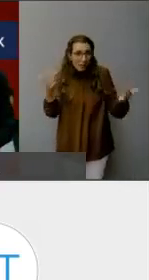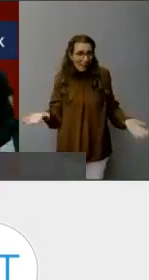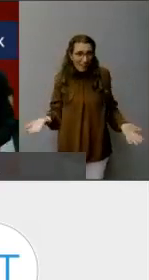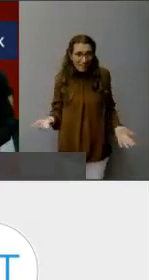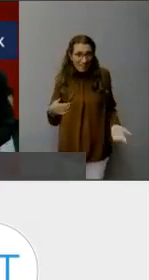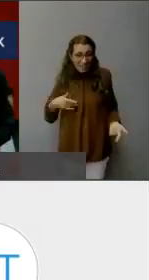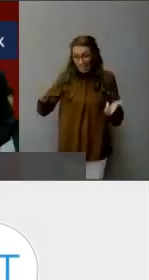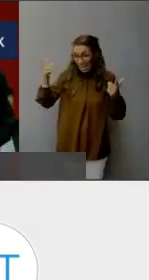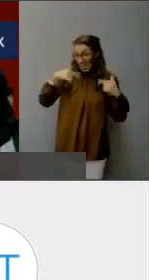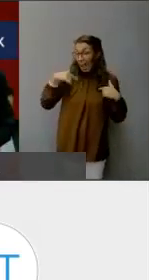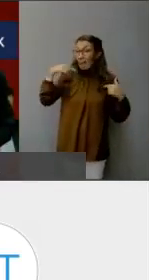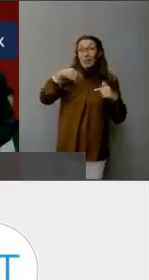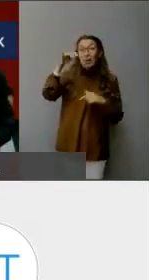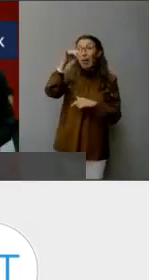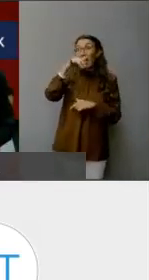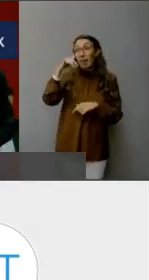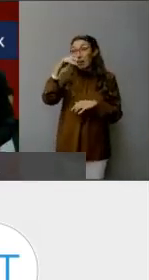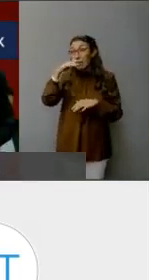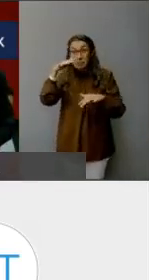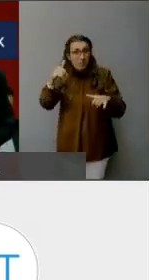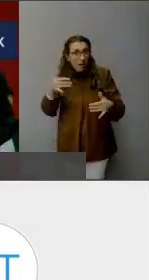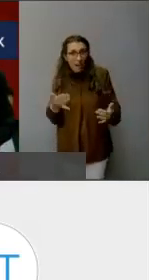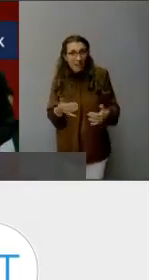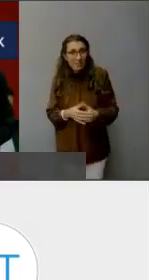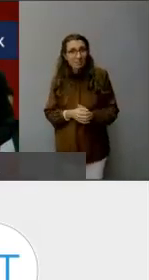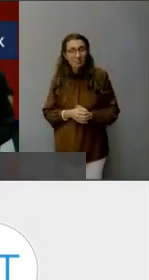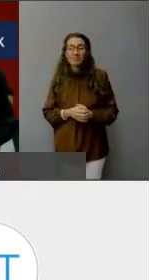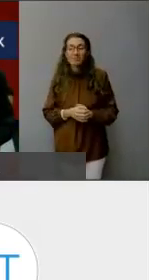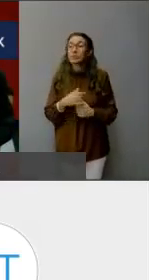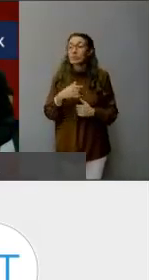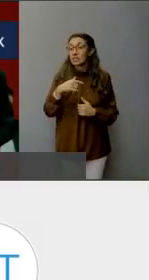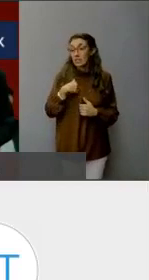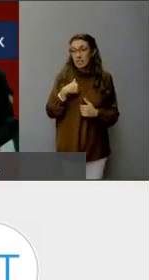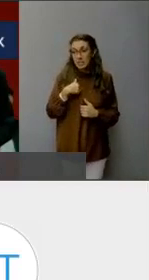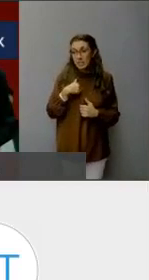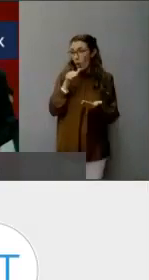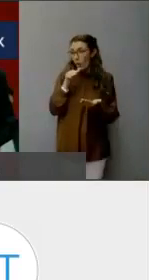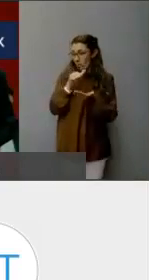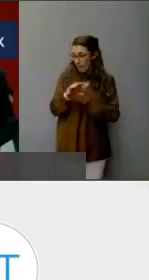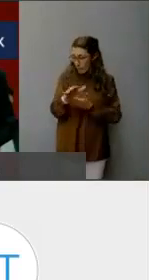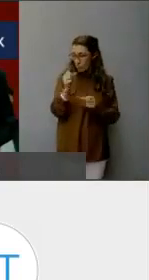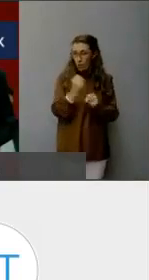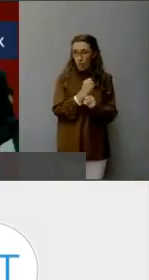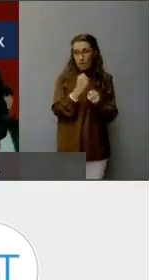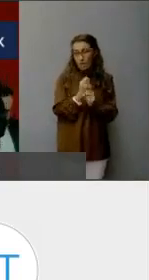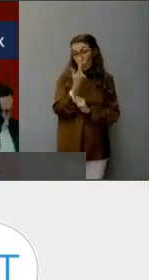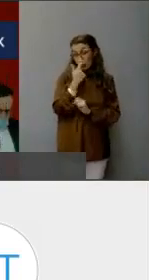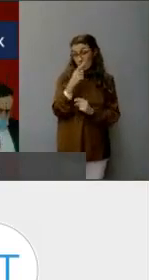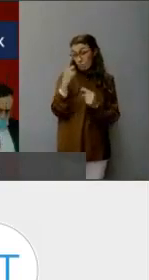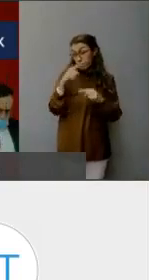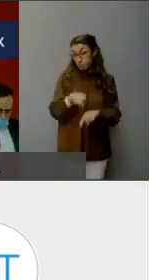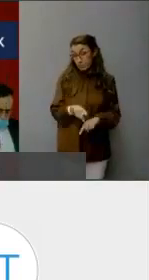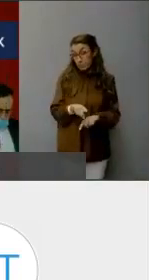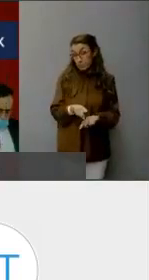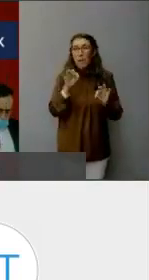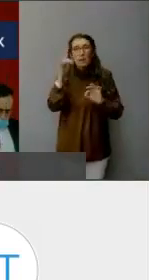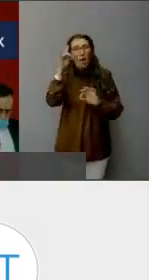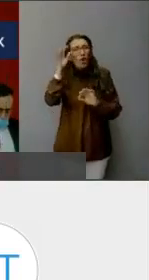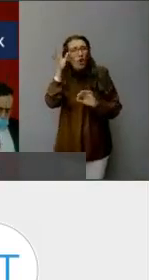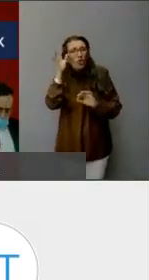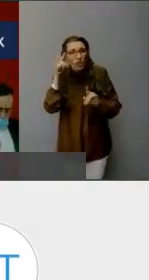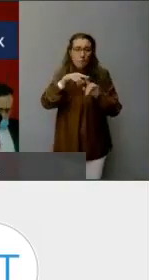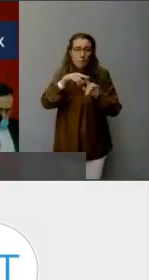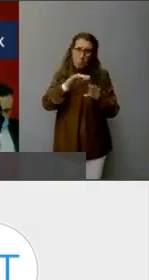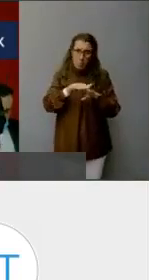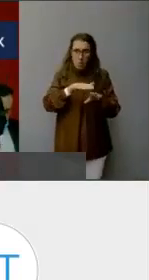dopodiché andiamo avanti per cui rifiuto totalmente questo modo di lavorare non soltanto nel concetto ma nel modo